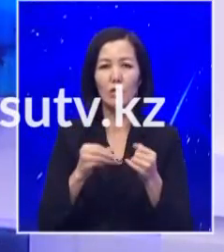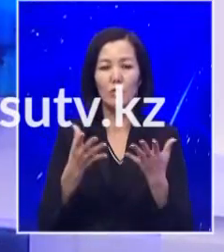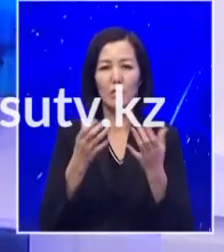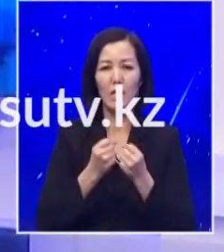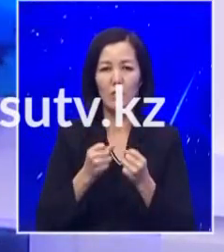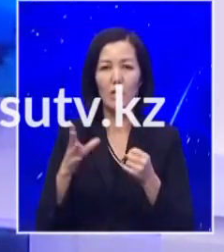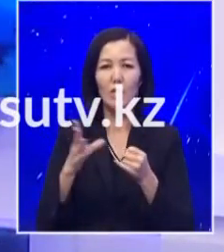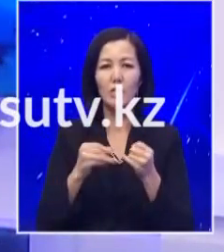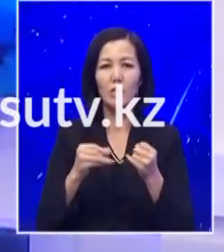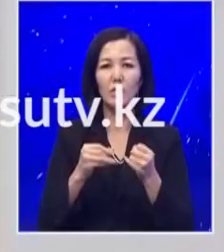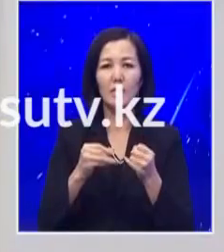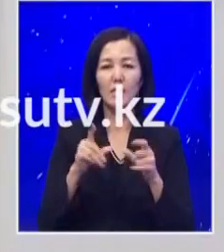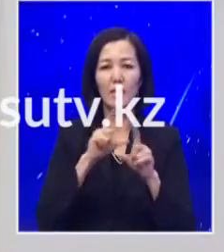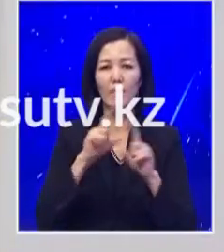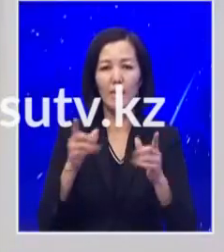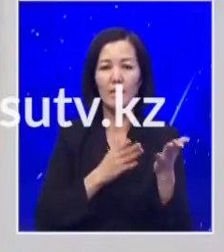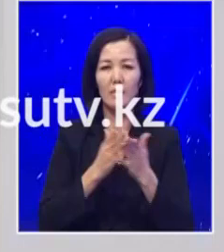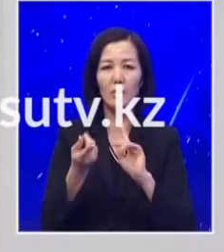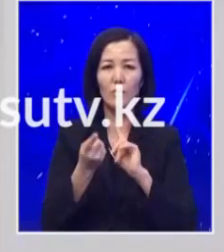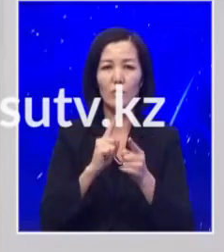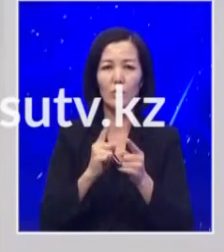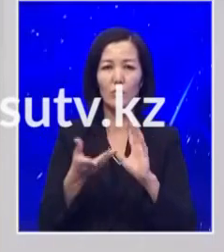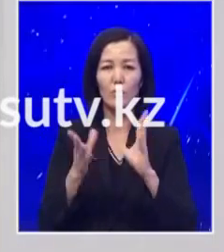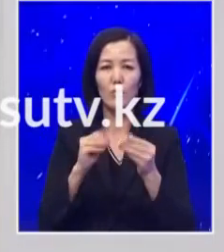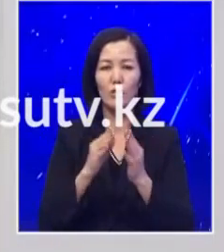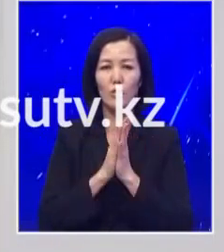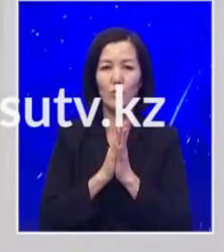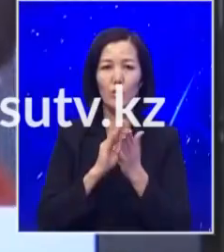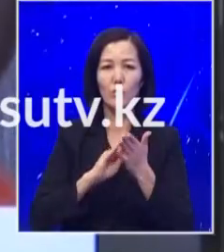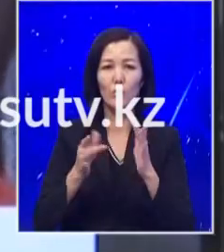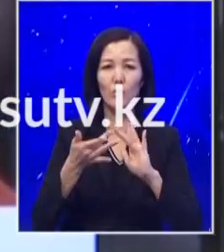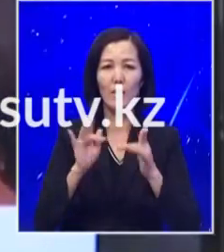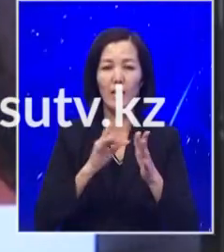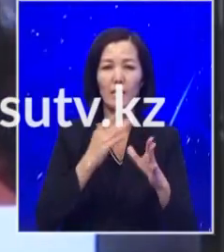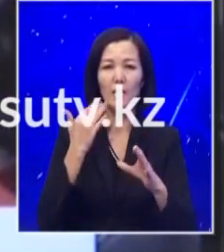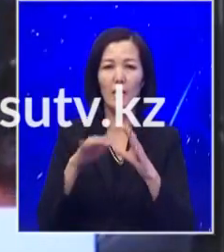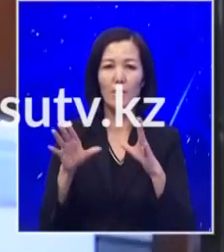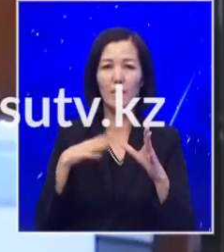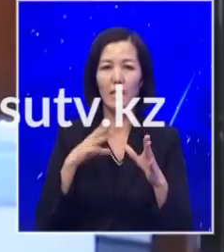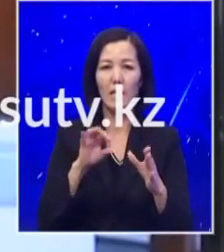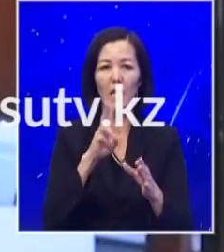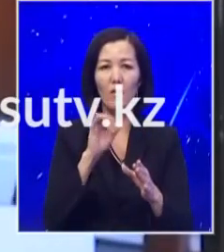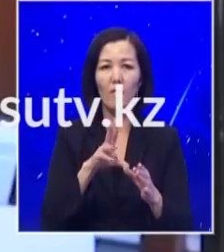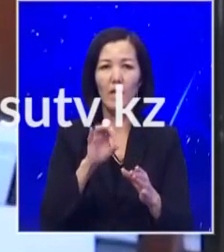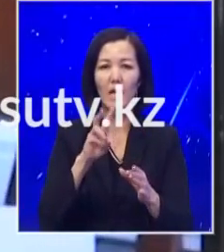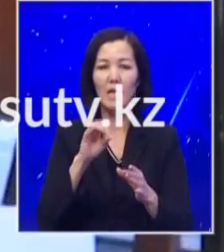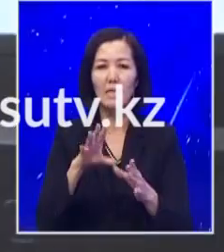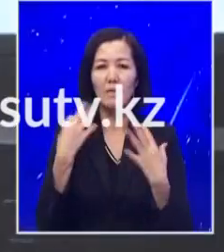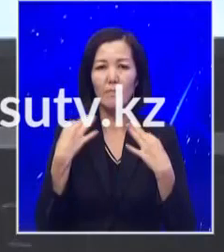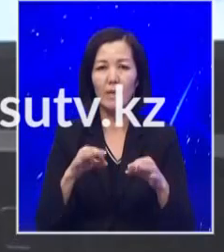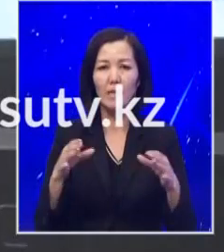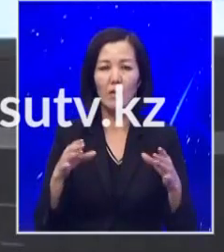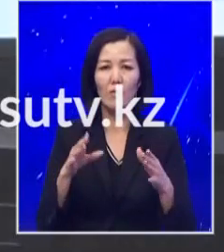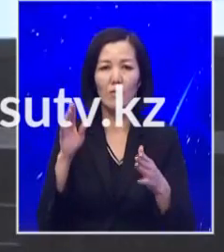мен жердің учаскесінің нысаналы бағытын өзгерту бойынша өтінішті онлайн қабылдайды. ЕГОФ пен е-лицензиялау порталының